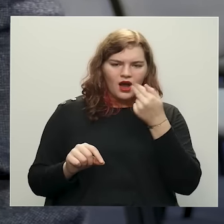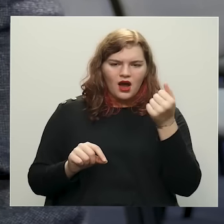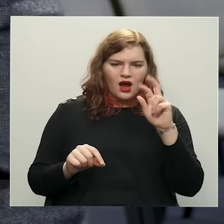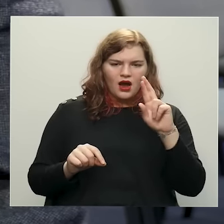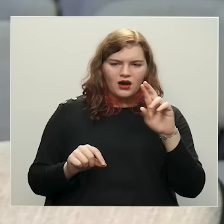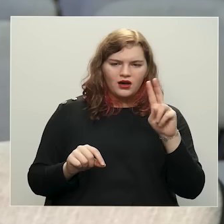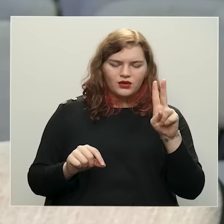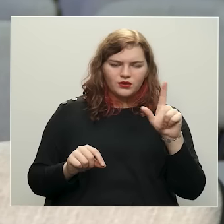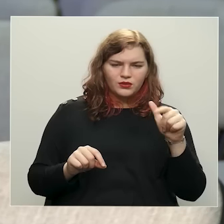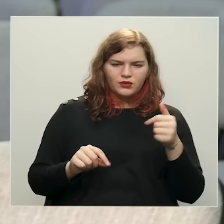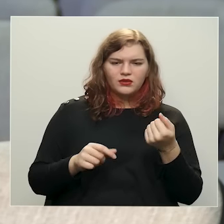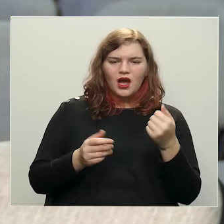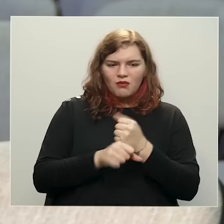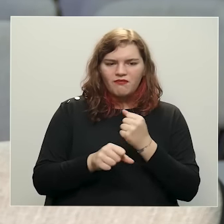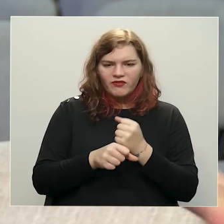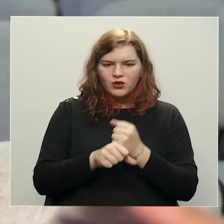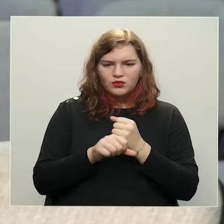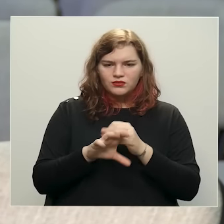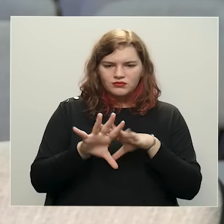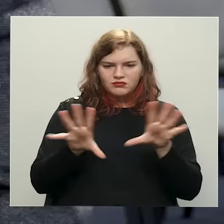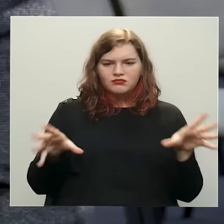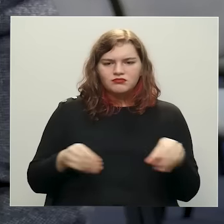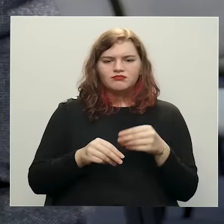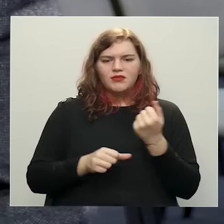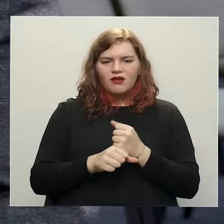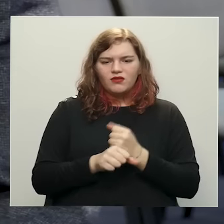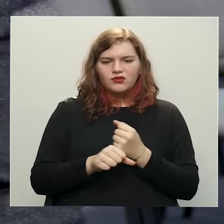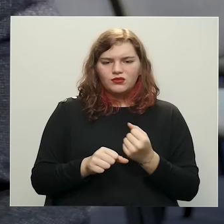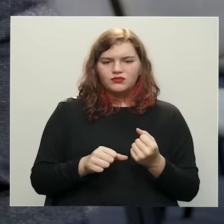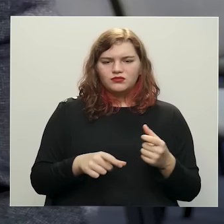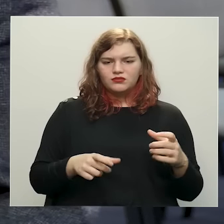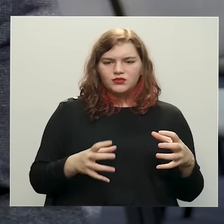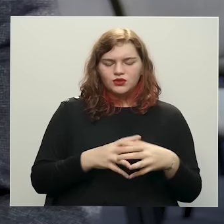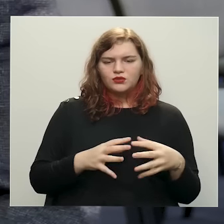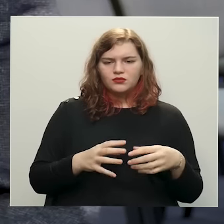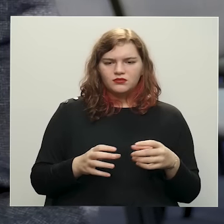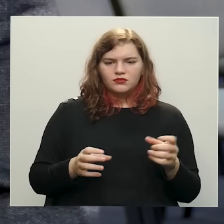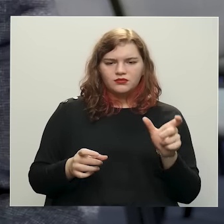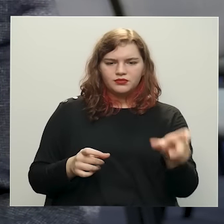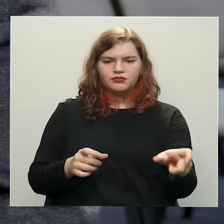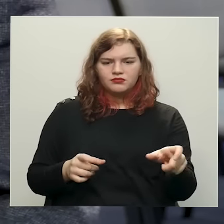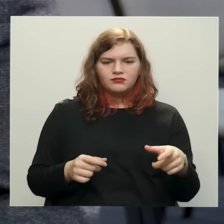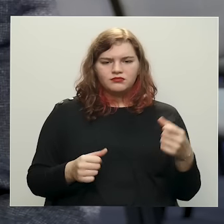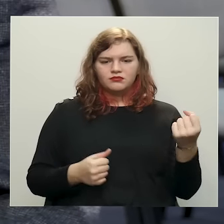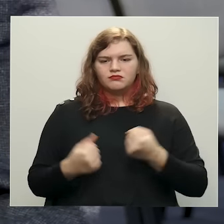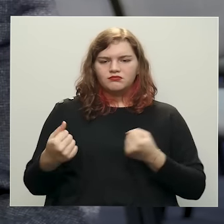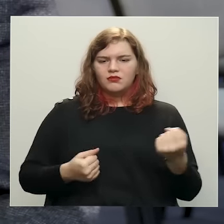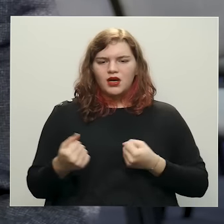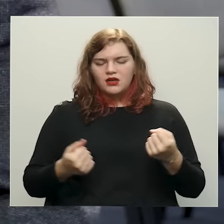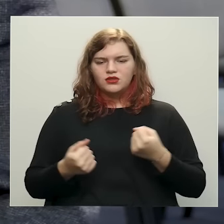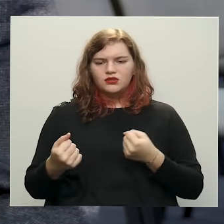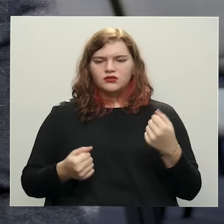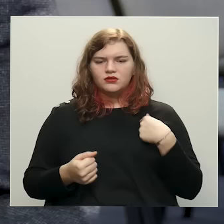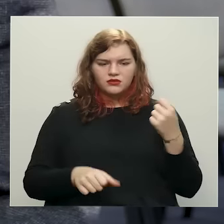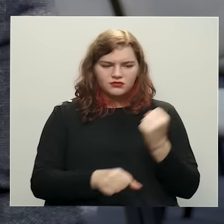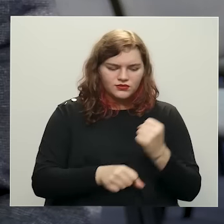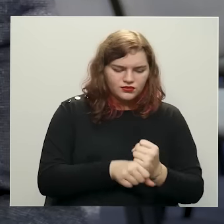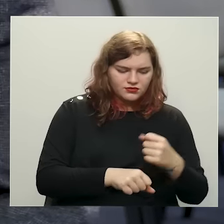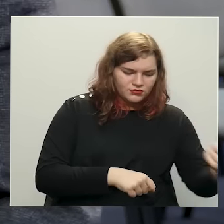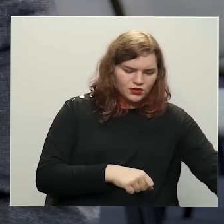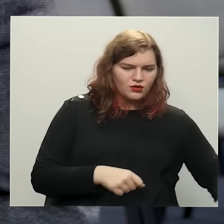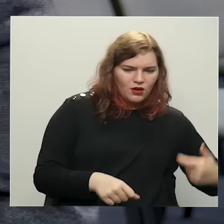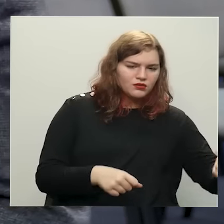Era înregistrată cu, așa, cum s-a putut. Și am băgat caseta și în timp ce lucra la roată, la mașină, am